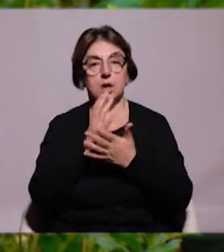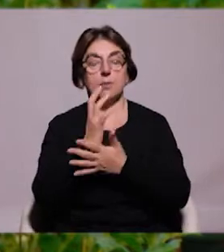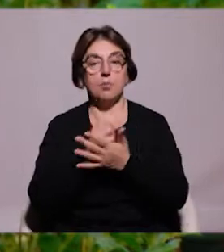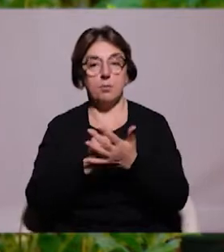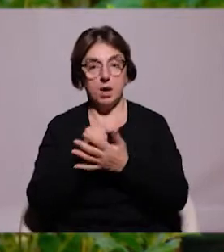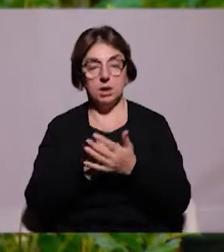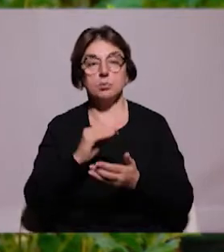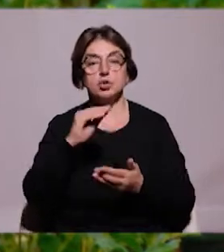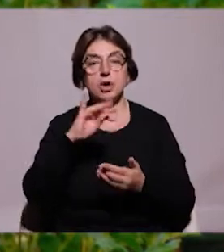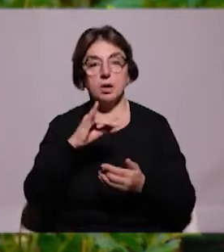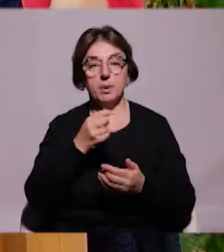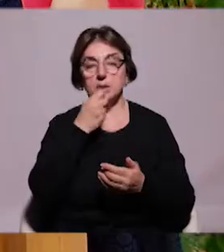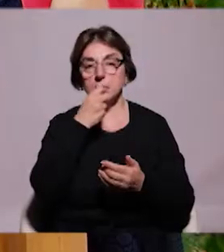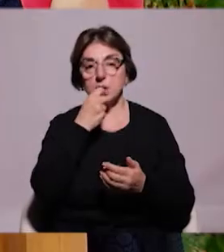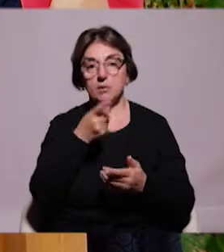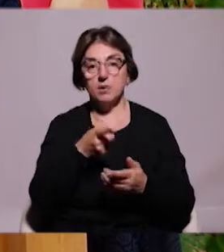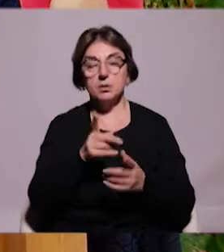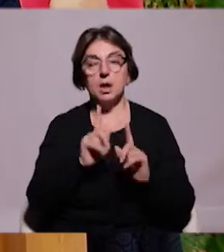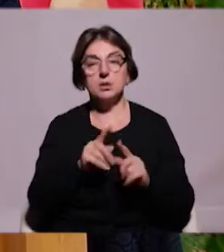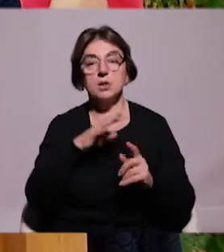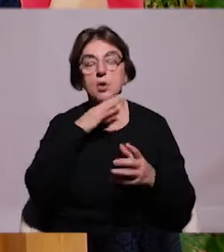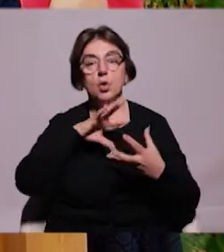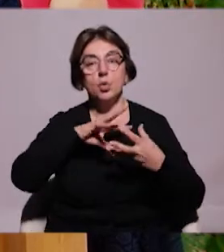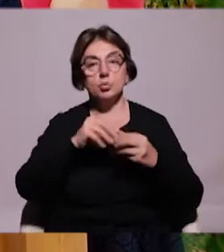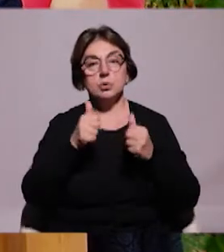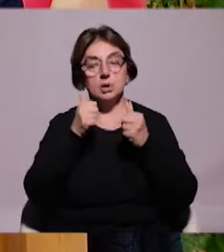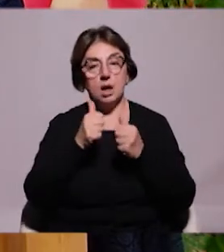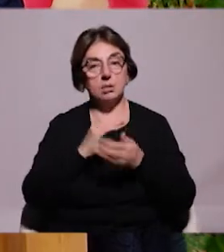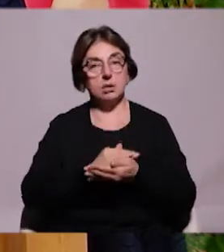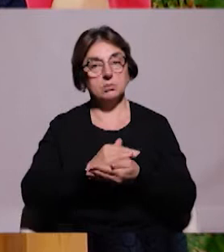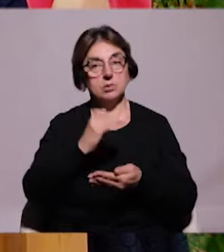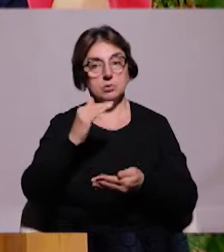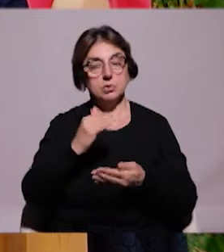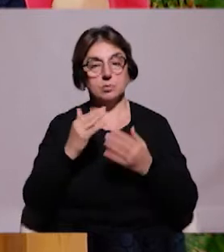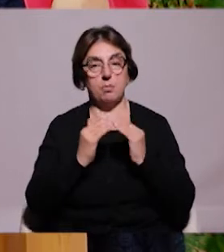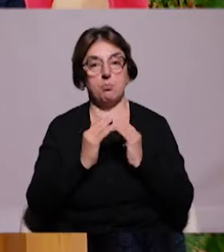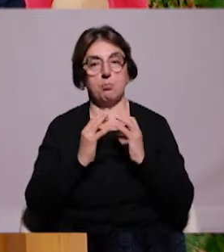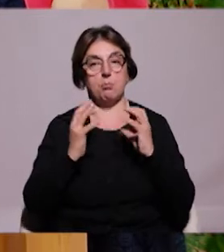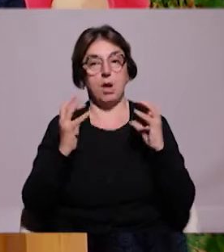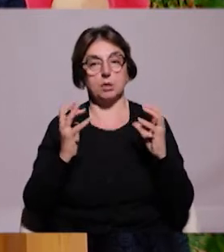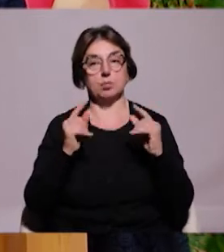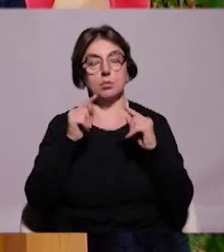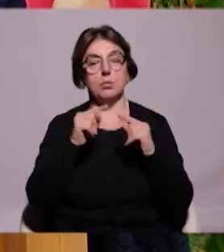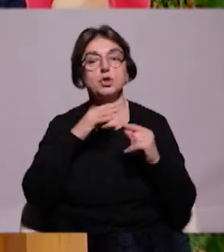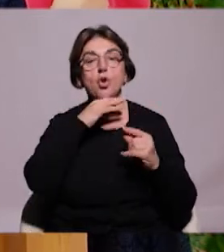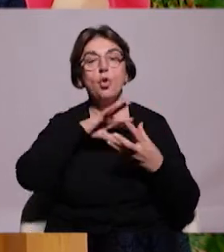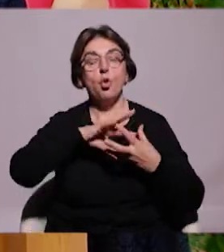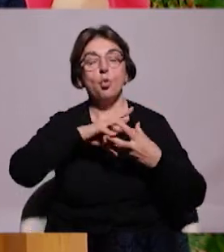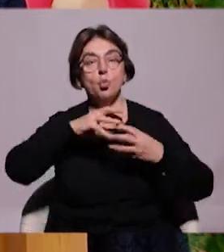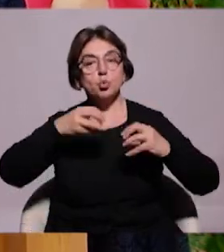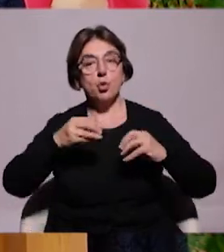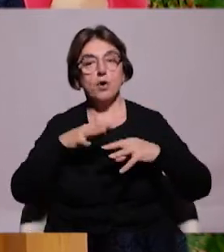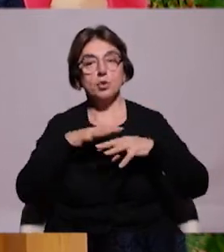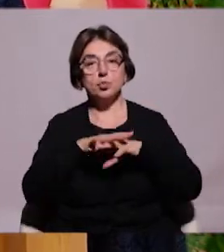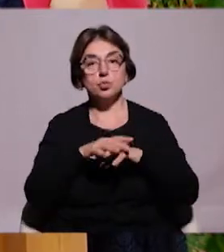საკვებითა და ჟანგბადით, კუნთი კარგად იზრდება, ანუ მატულობს მასში კუნთოვანი